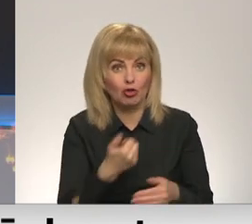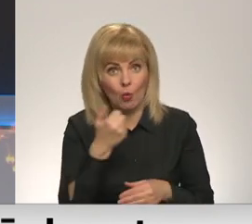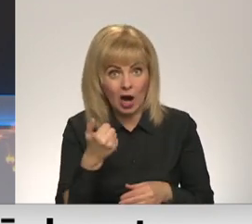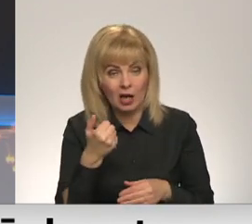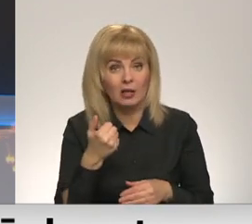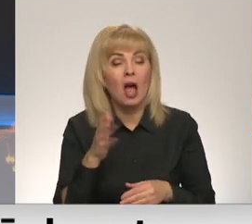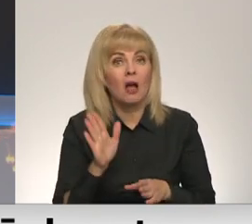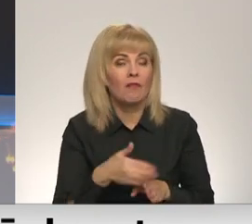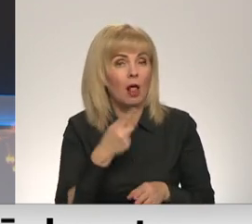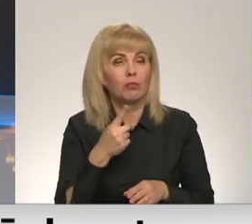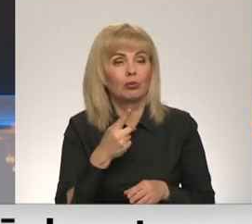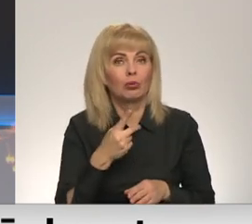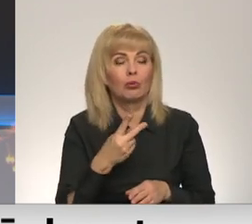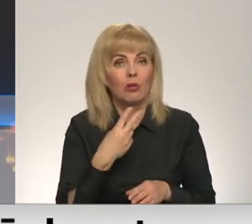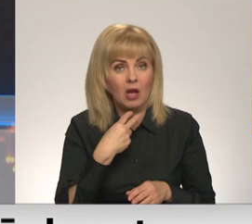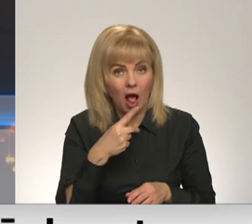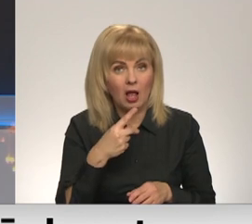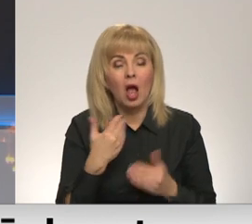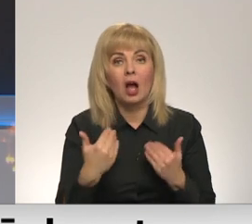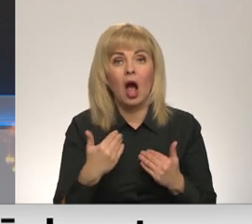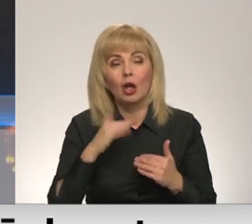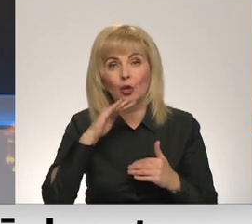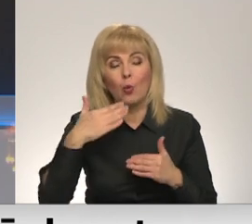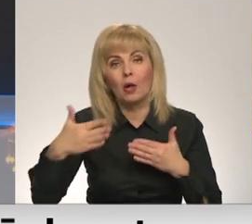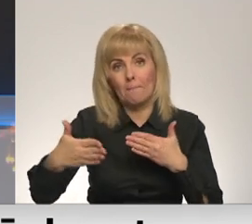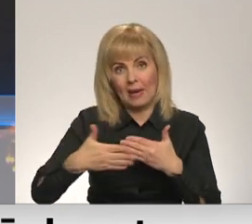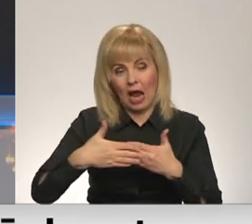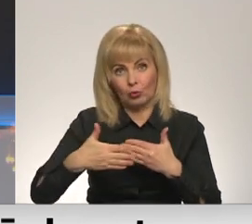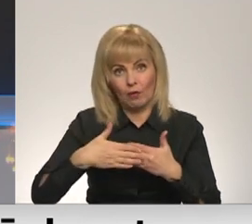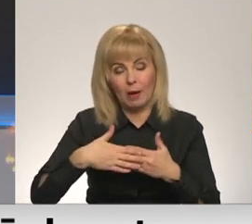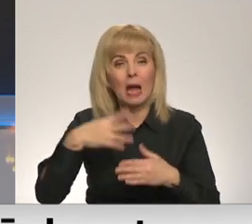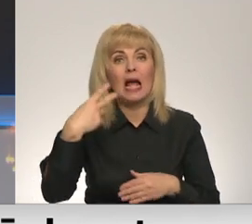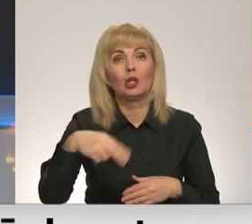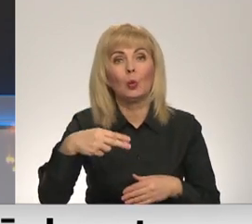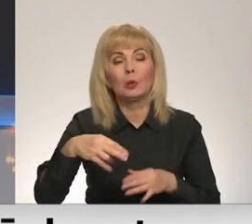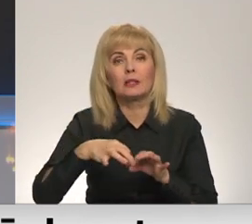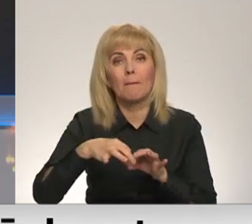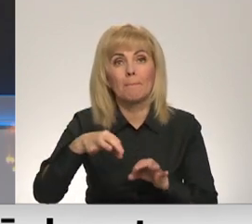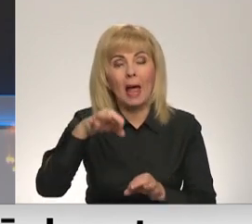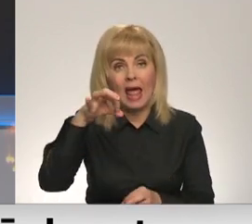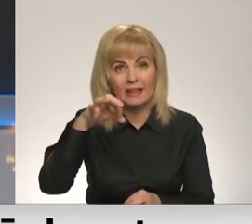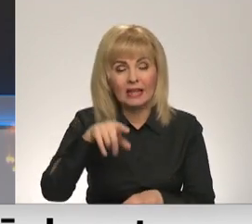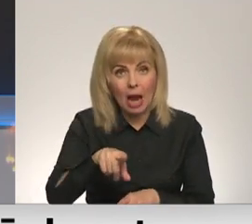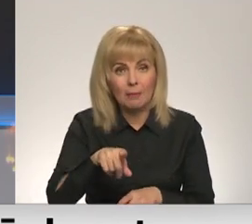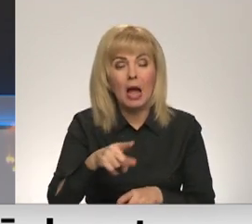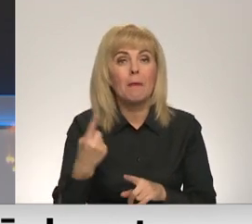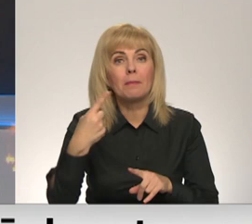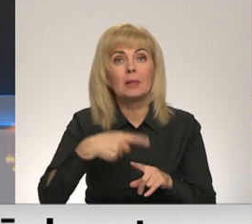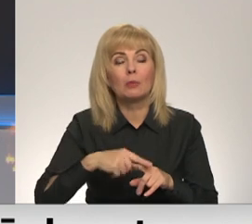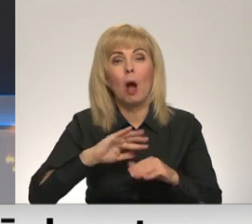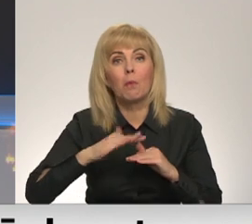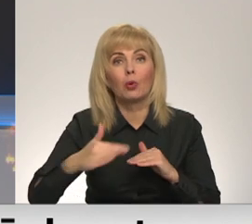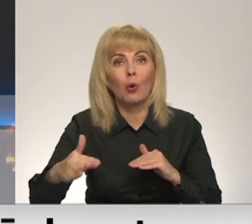būtu vēl iespaidīgāki, jo šoziem kolkas ragā jūra pietuvojusies par aptuveni 20 metriem un pirmo reizi pludmalē